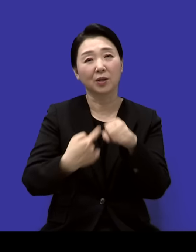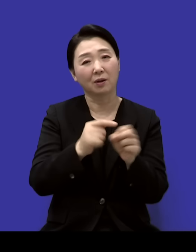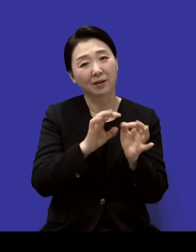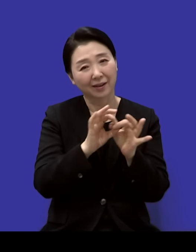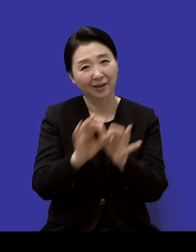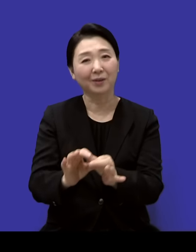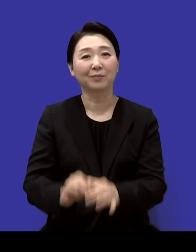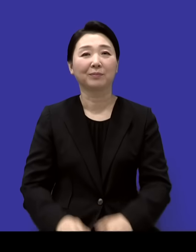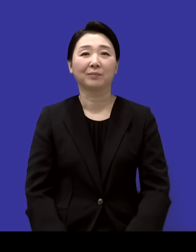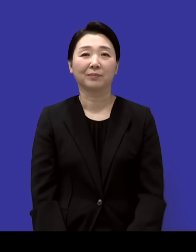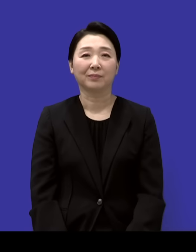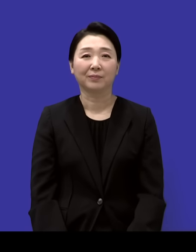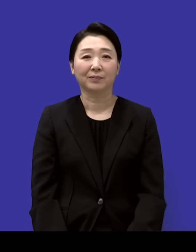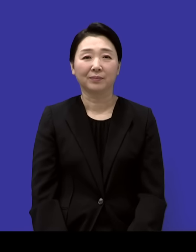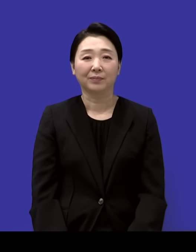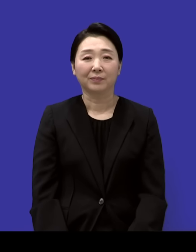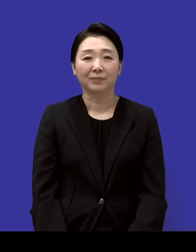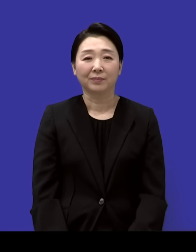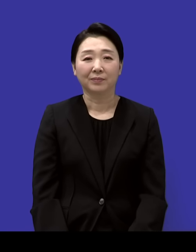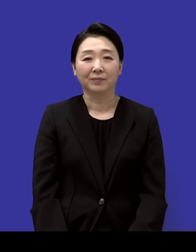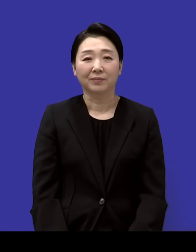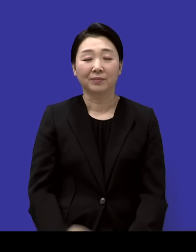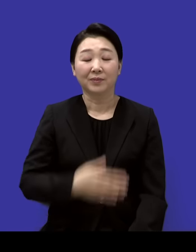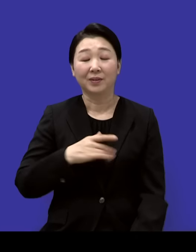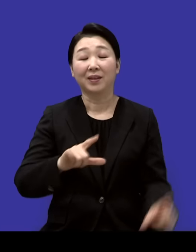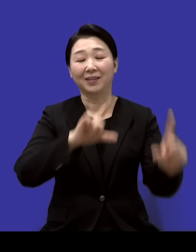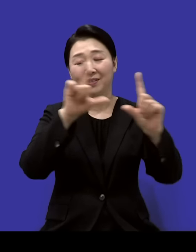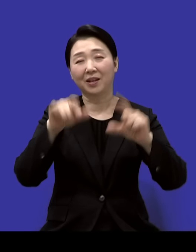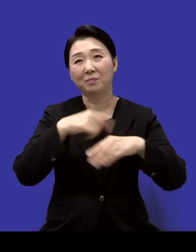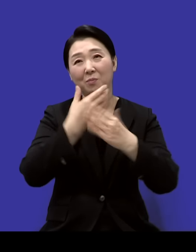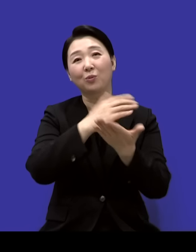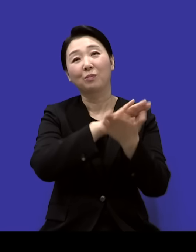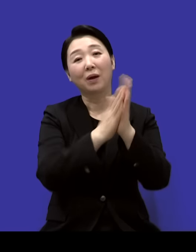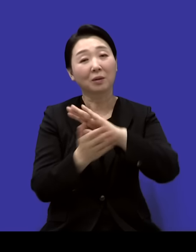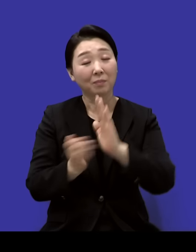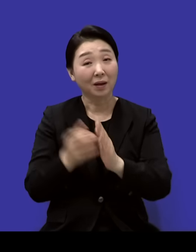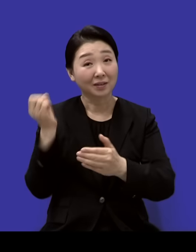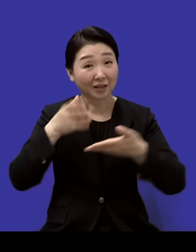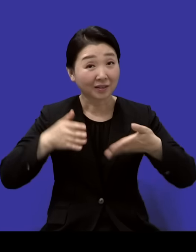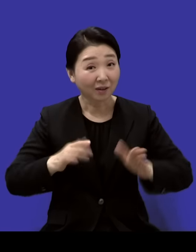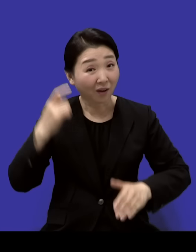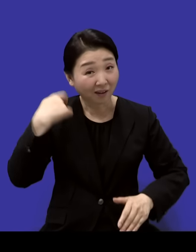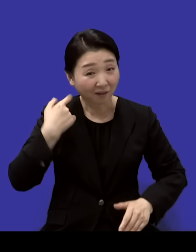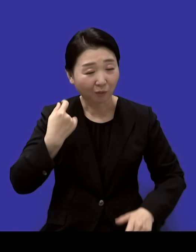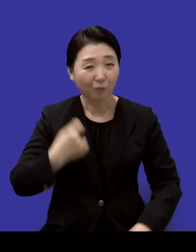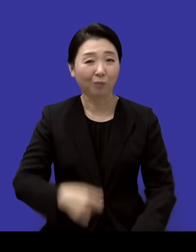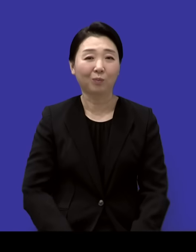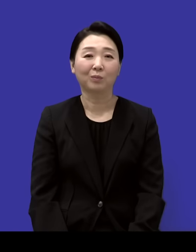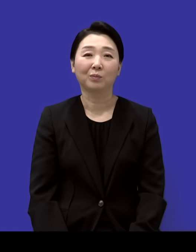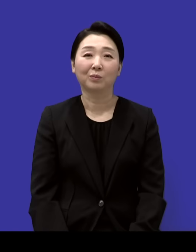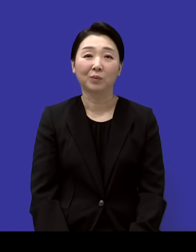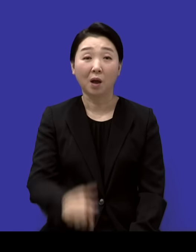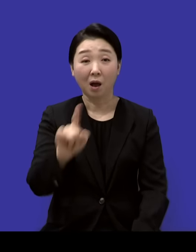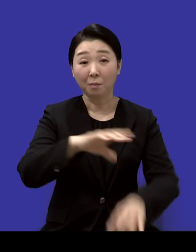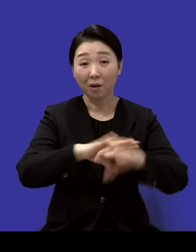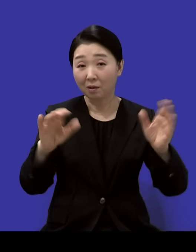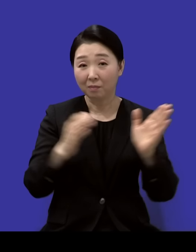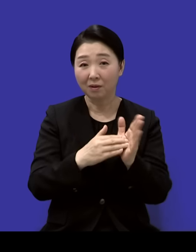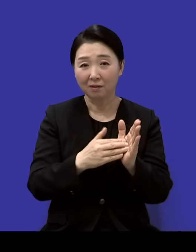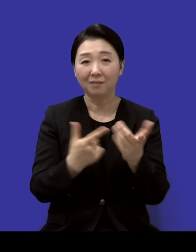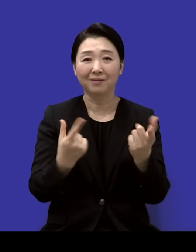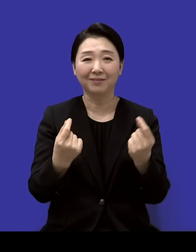학창 시절 동안 갖게 되면서 제가 완전히 이제 바뀌게 된 뭔가 거죠. 다시 태어난 것 같아요. 그렇죠. 네, 맞아요. 한 방에 해결이 됐네요.